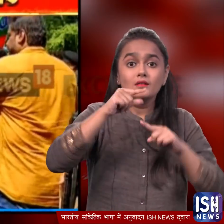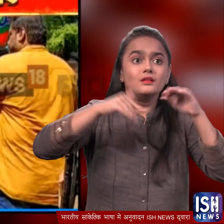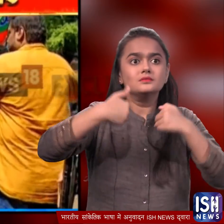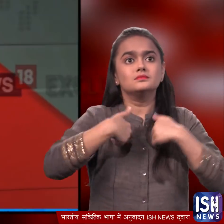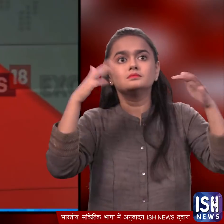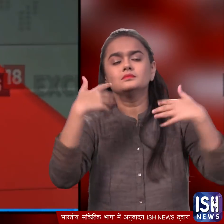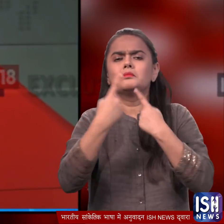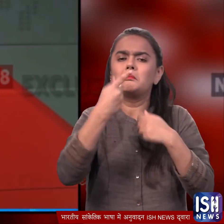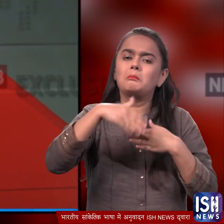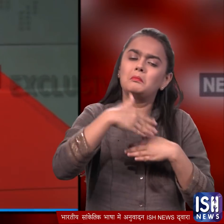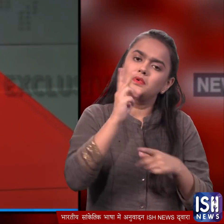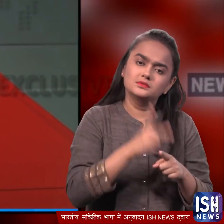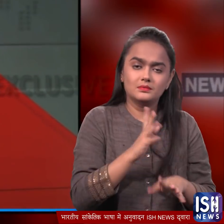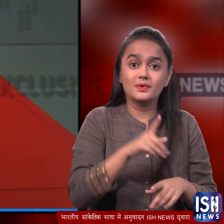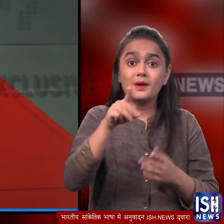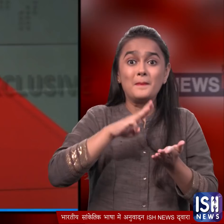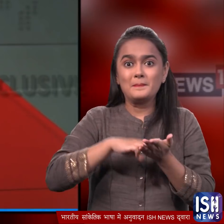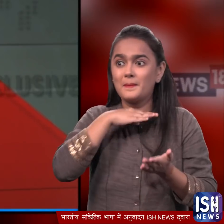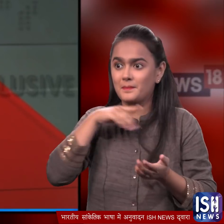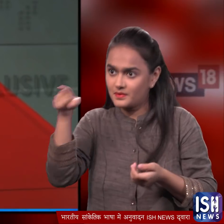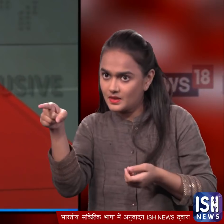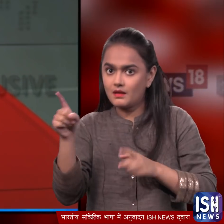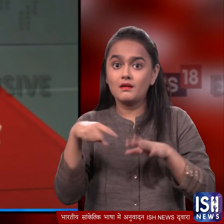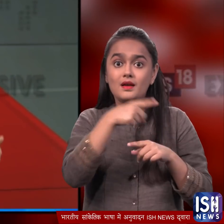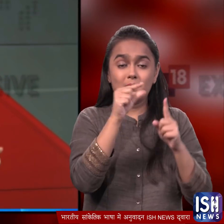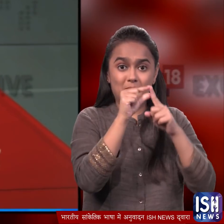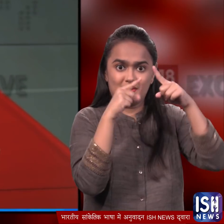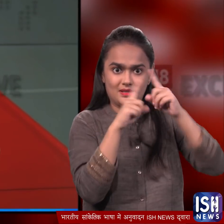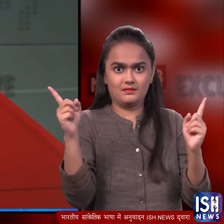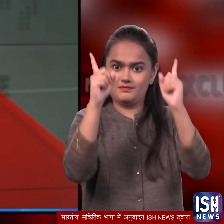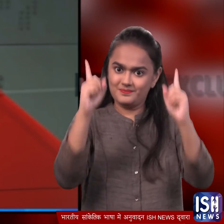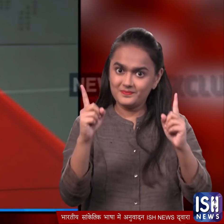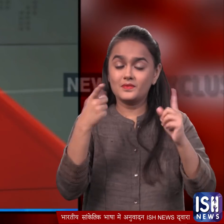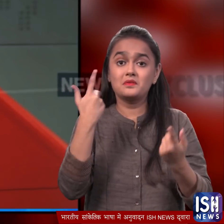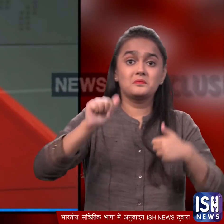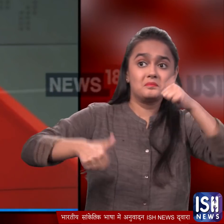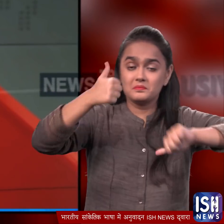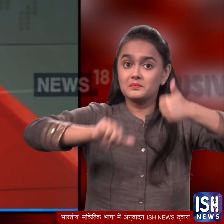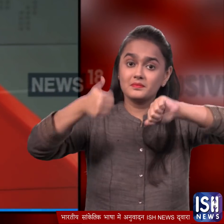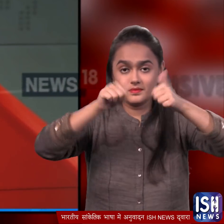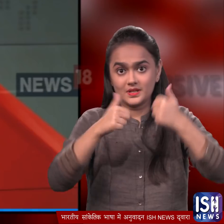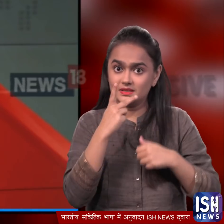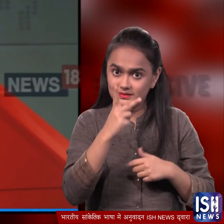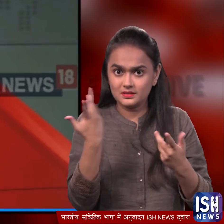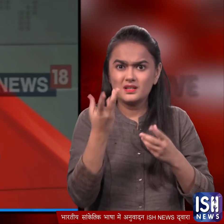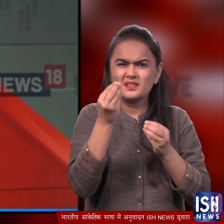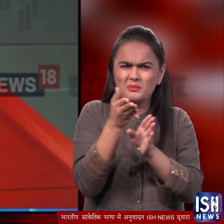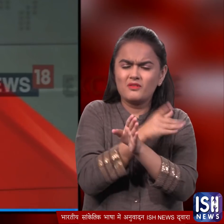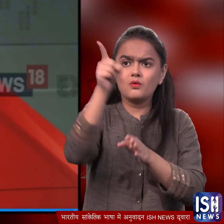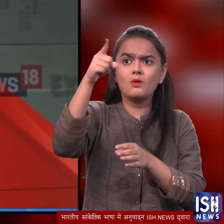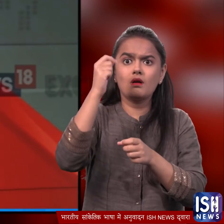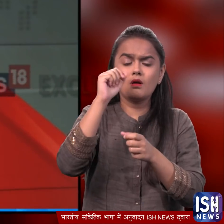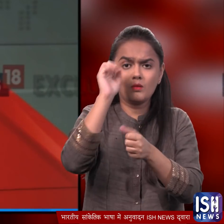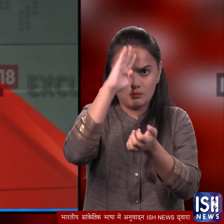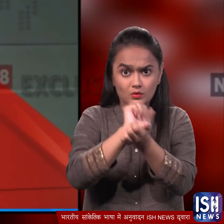किया। 100 बात की एक बात यह कि ममता बनर्जी के खिलाफ उपचुनाव लड़ रही बीजेपी उम्मीदवार प्रियंका टिब्रेवाल को चुनाव आयोग ने कुछ दिन